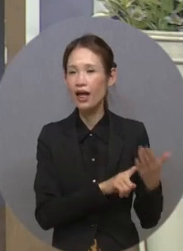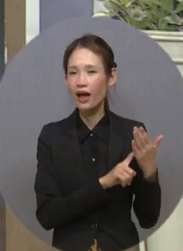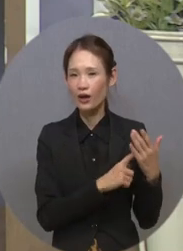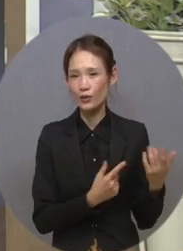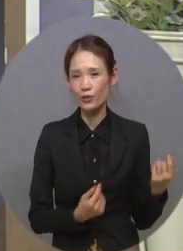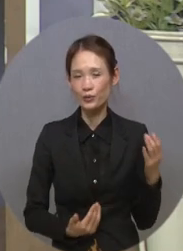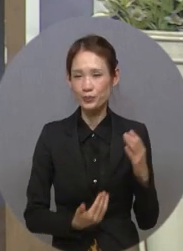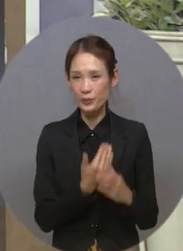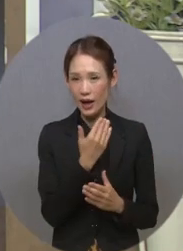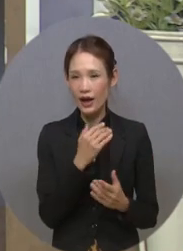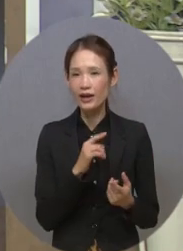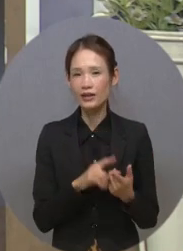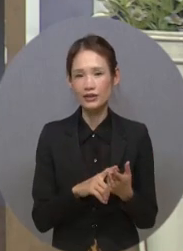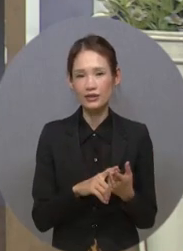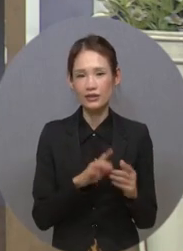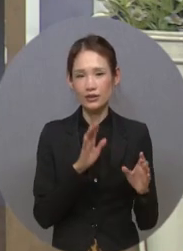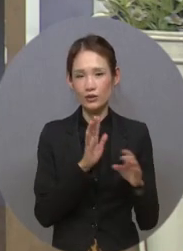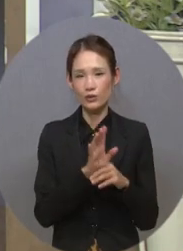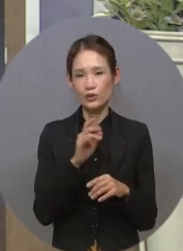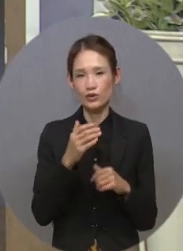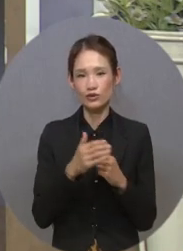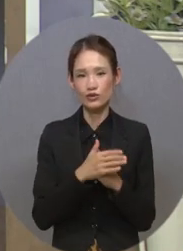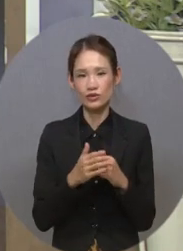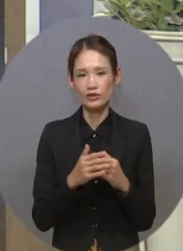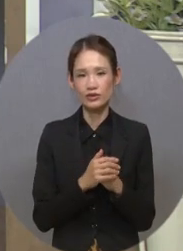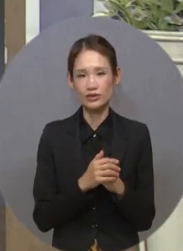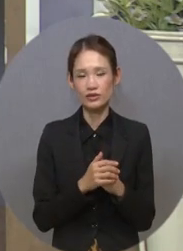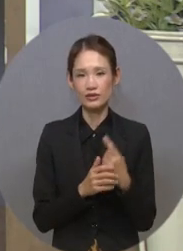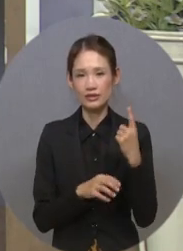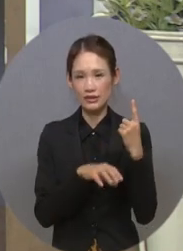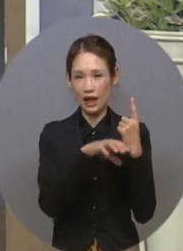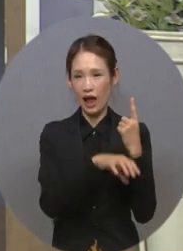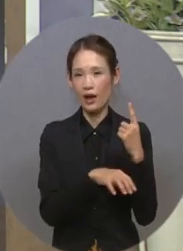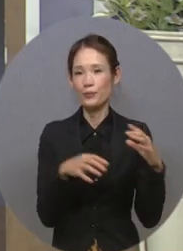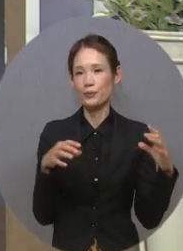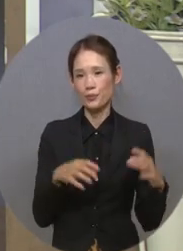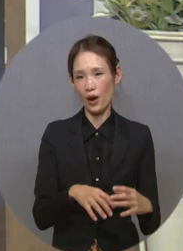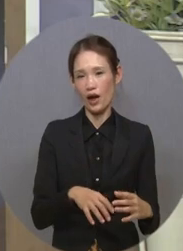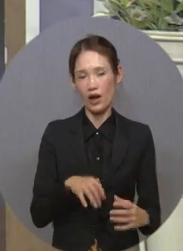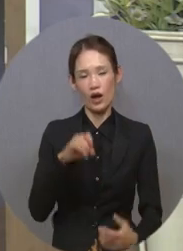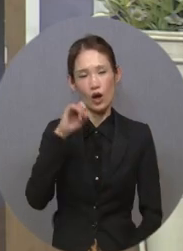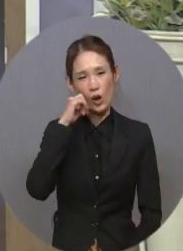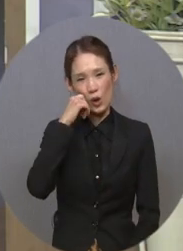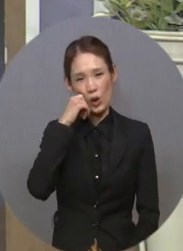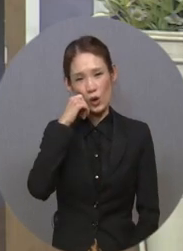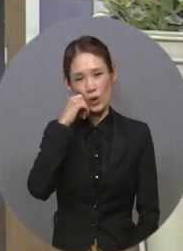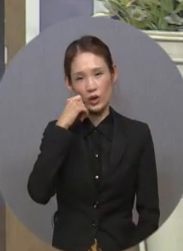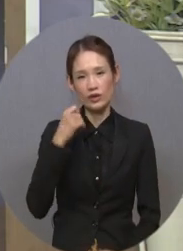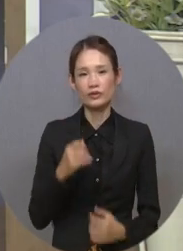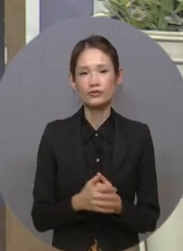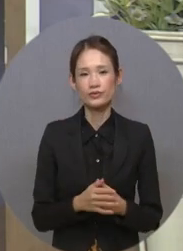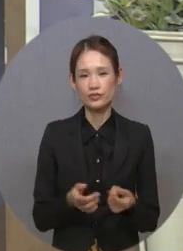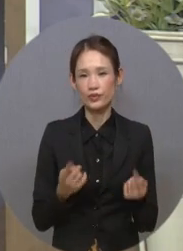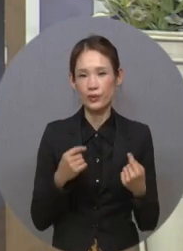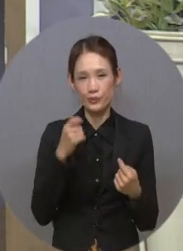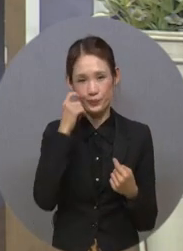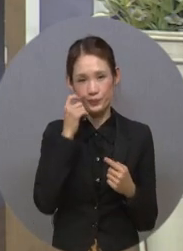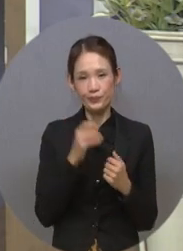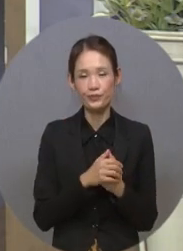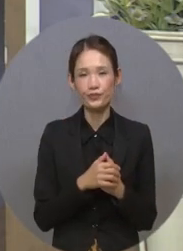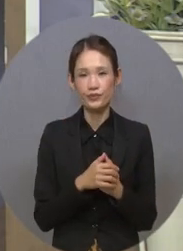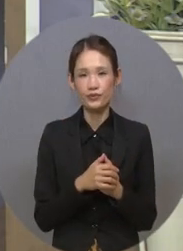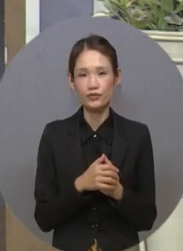네. 또 코로나를 통해서 사실 이 한 장소에 모일 수가 없으면은 참석하지 못한다라고